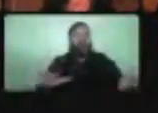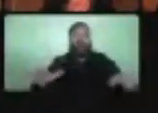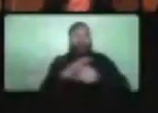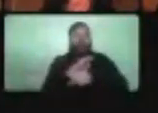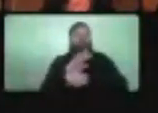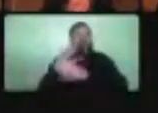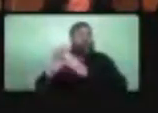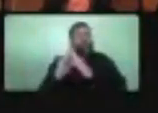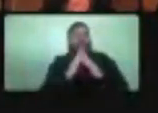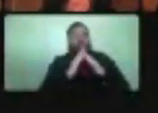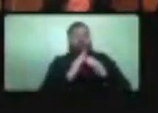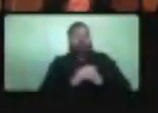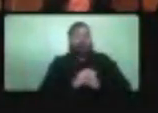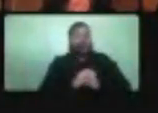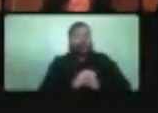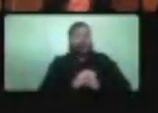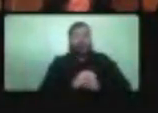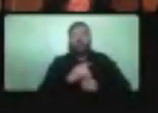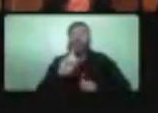ambazo